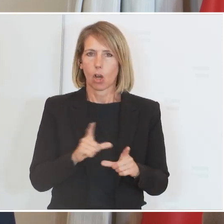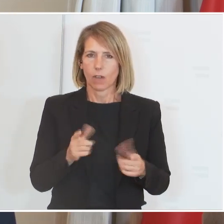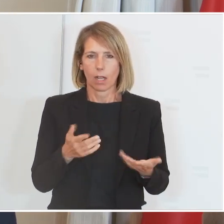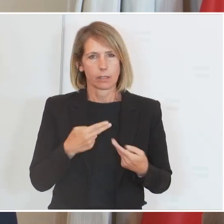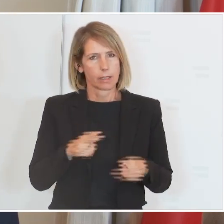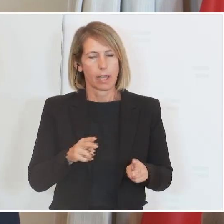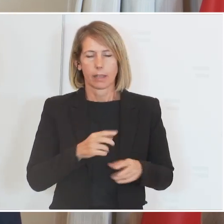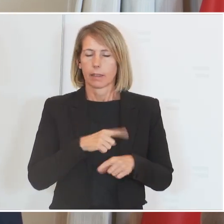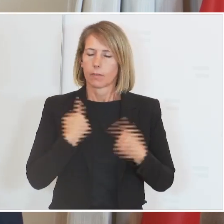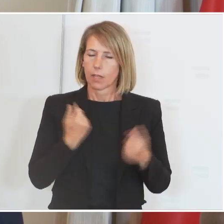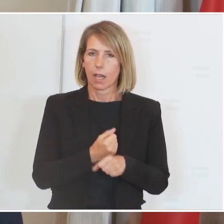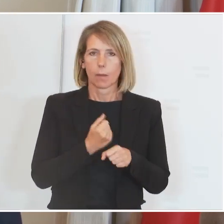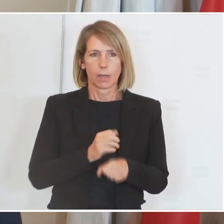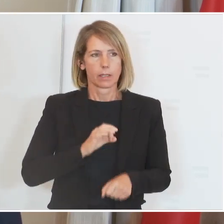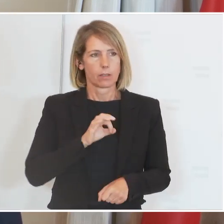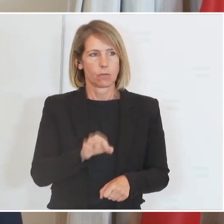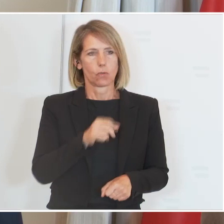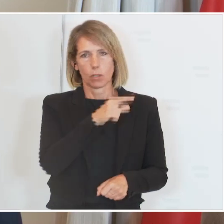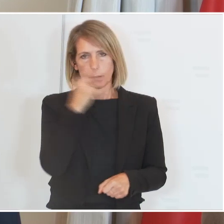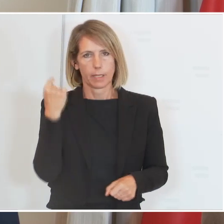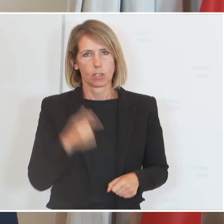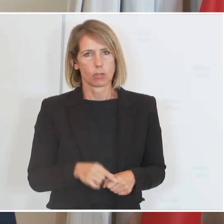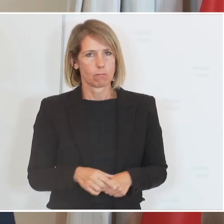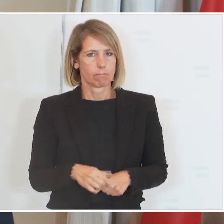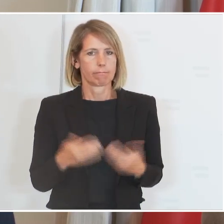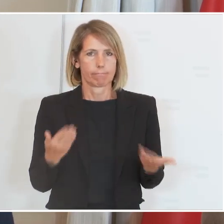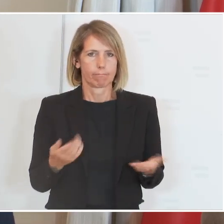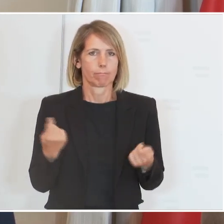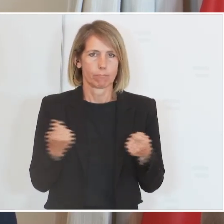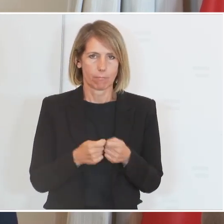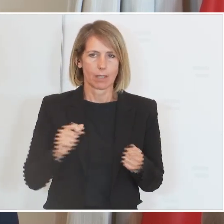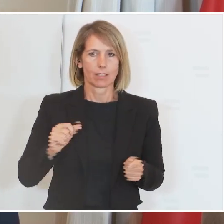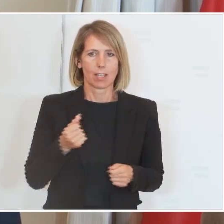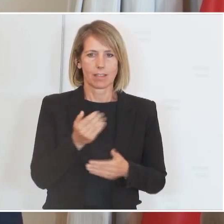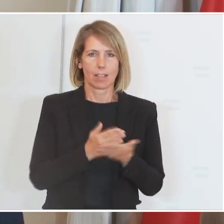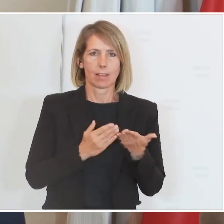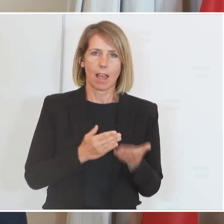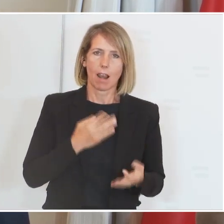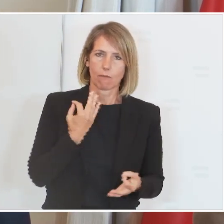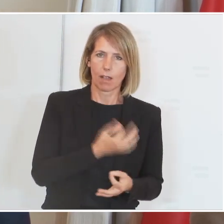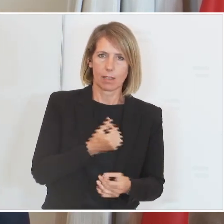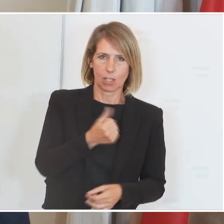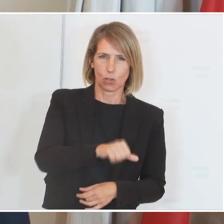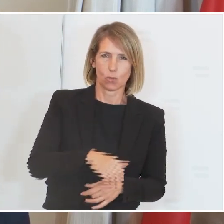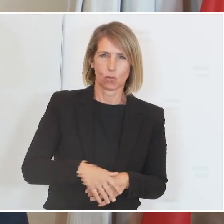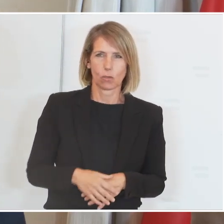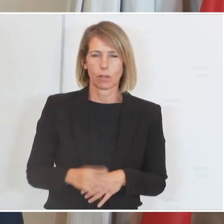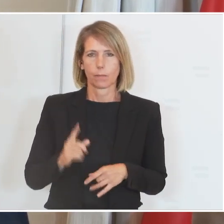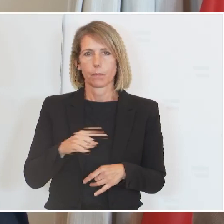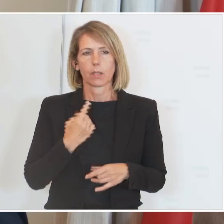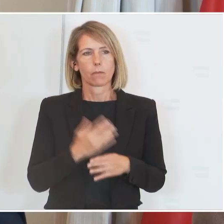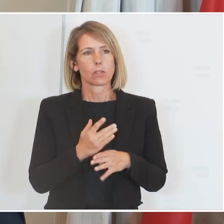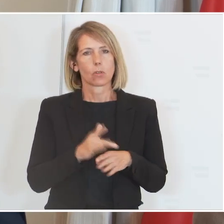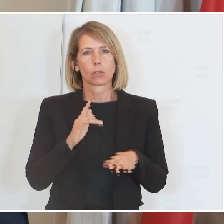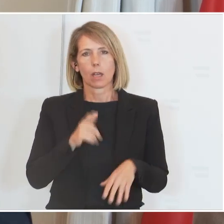ist auch mein Anspruch als Bundeskanzler. Und das passt jetzt auch dann zu Ihrem ersten Teil Ihrer Frage. Wir haben Vorsorge getroffen,